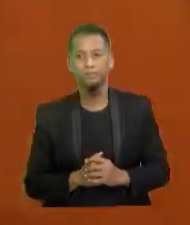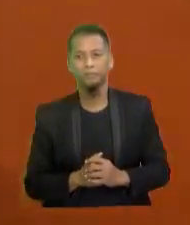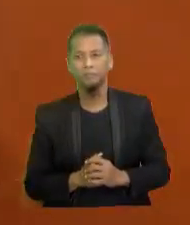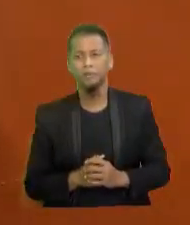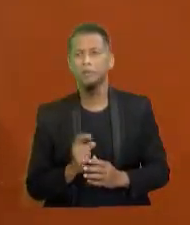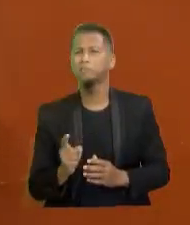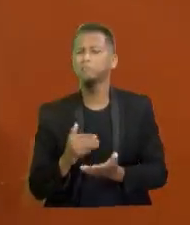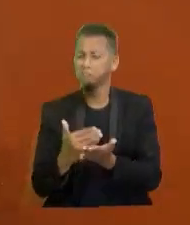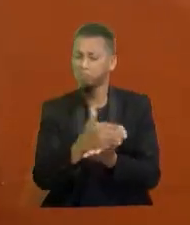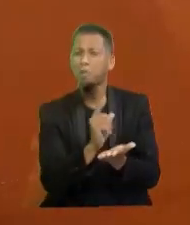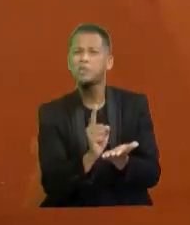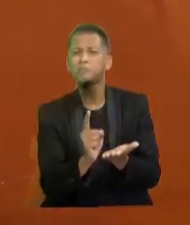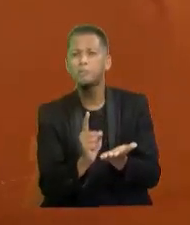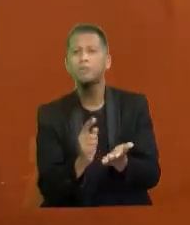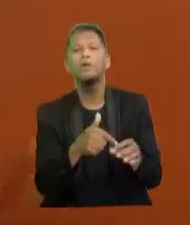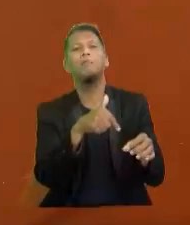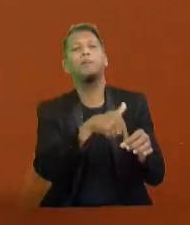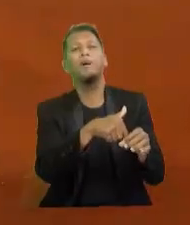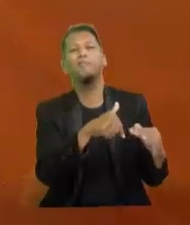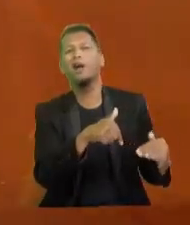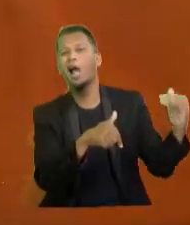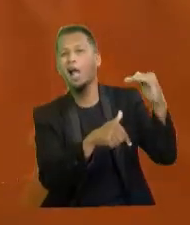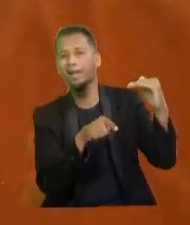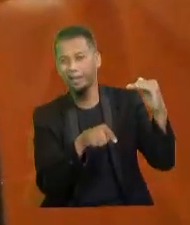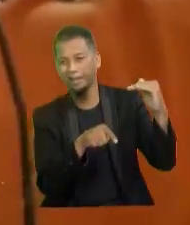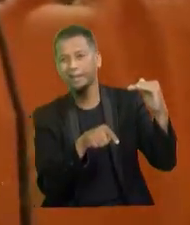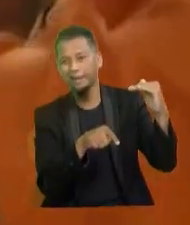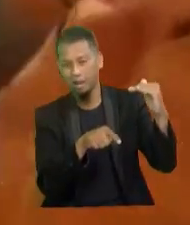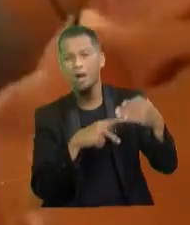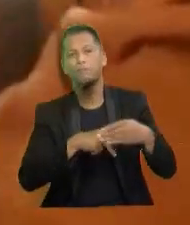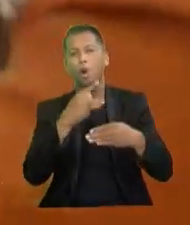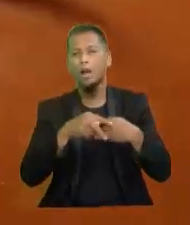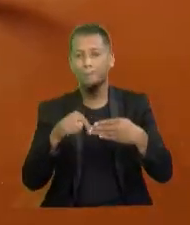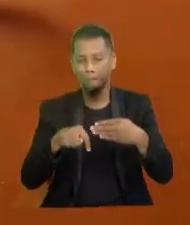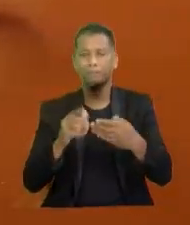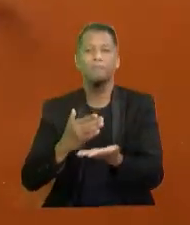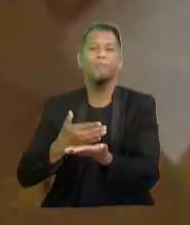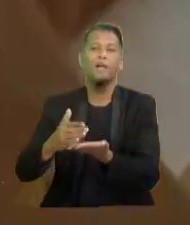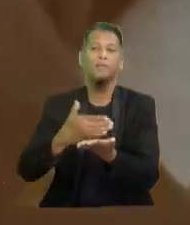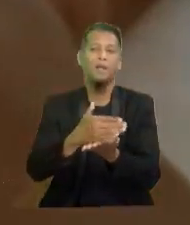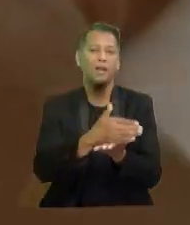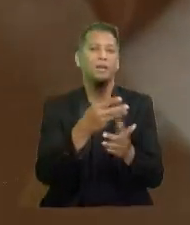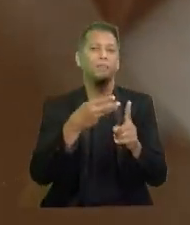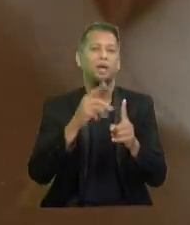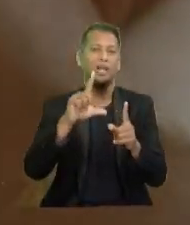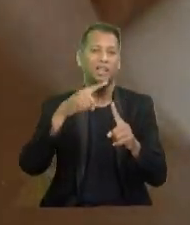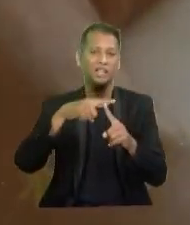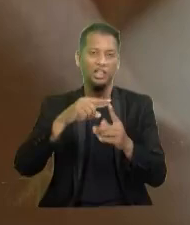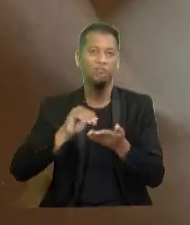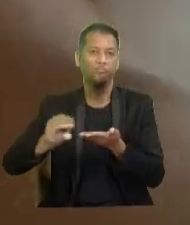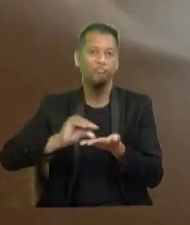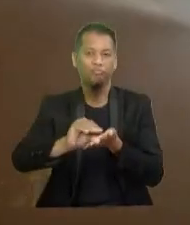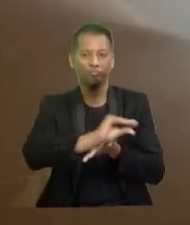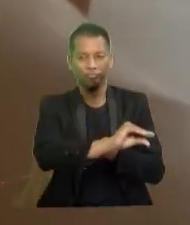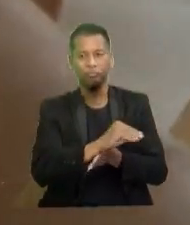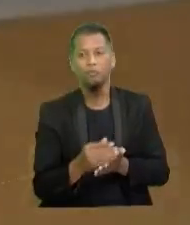BBM. Syarat warga penerima manfaat adalah kurang mampu serta finansial terdaftar sebagai KPM dalam data Kemensos,